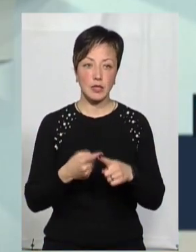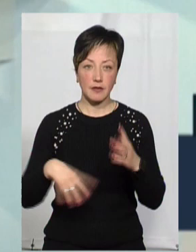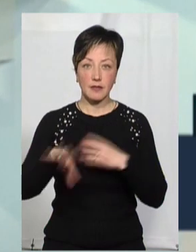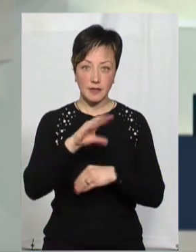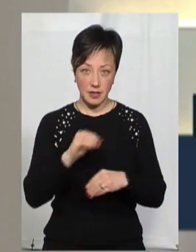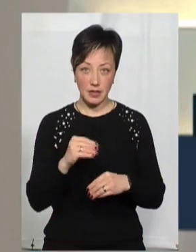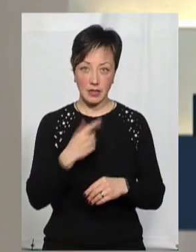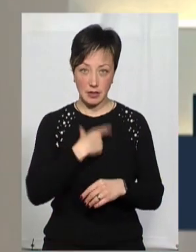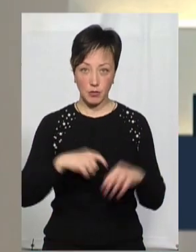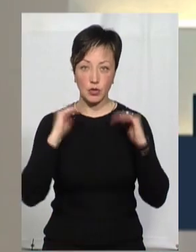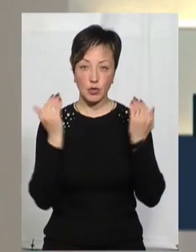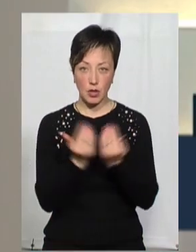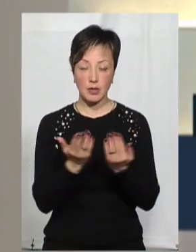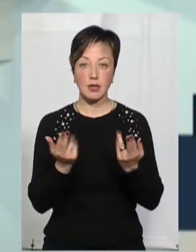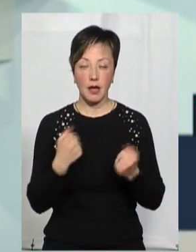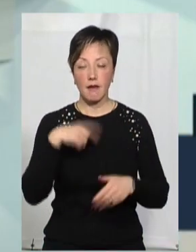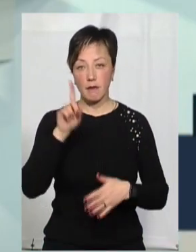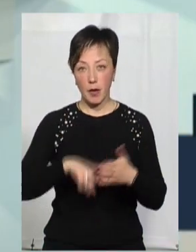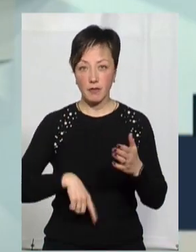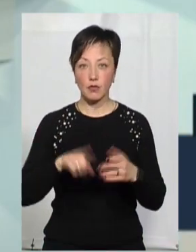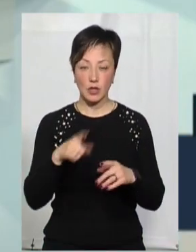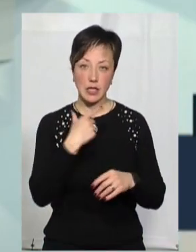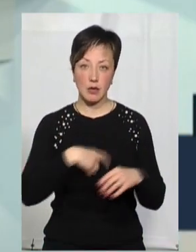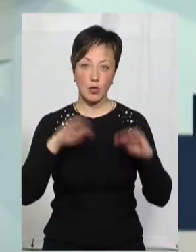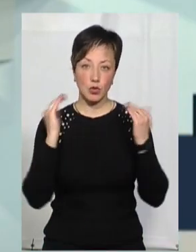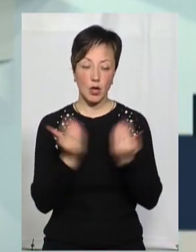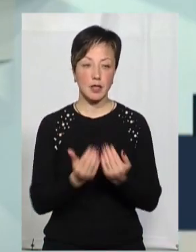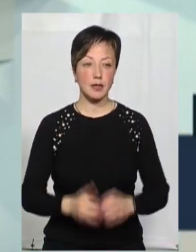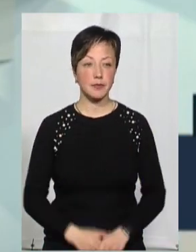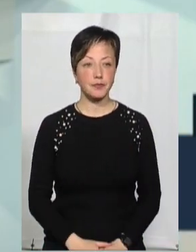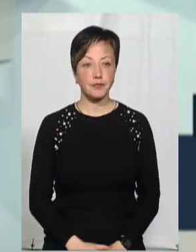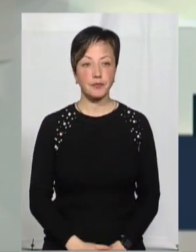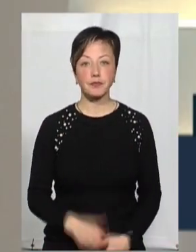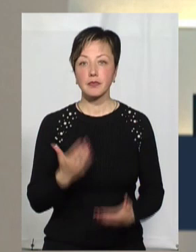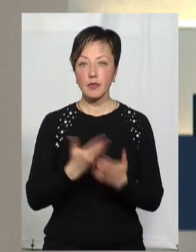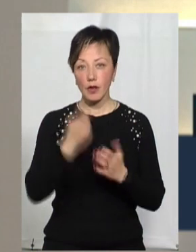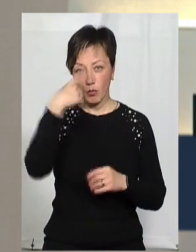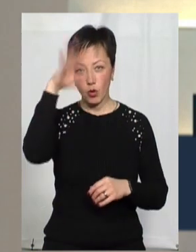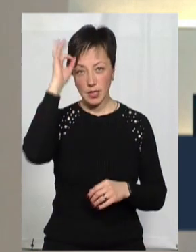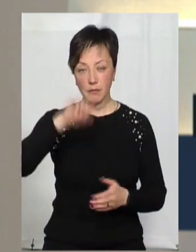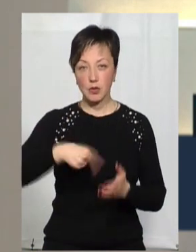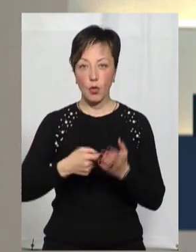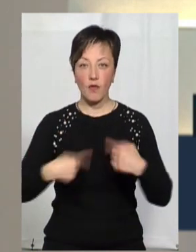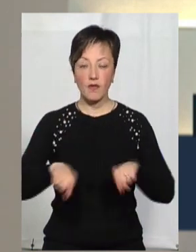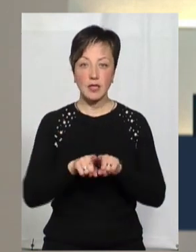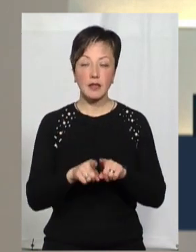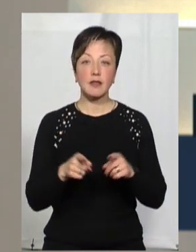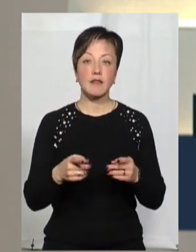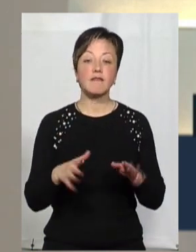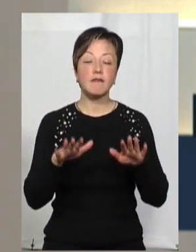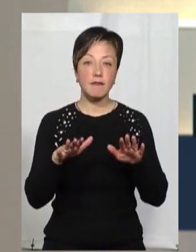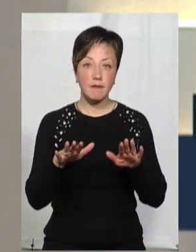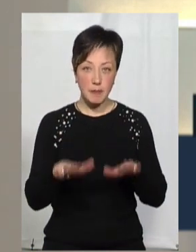дітей. І всі вони на самоізоляції зараз? Я впевнена в тому, що вони на самоізоляції. А от поліцейські Хмельницького міського відділу поліції встановили